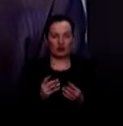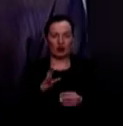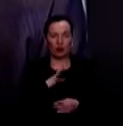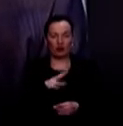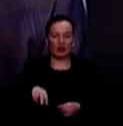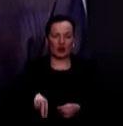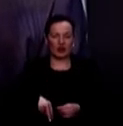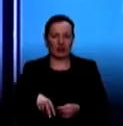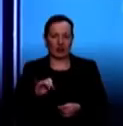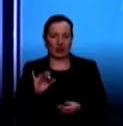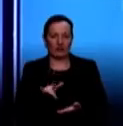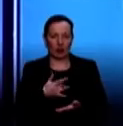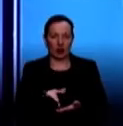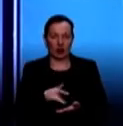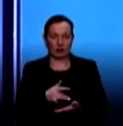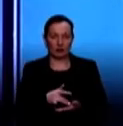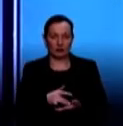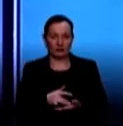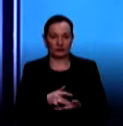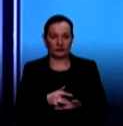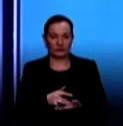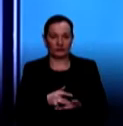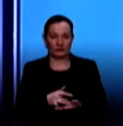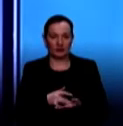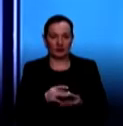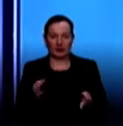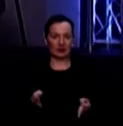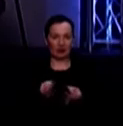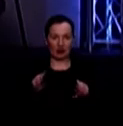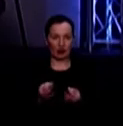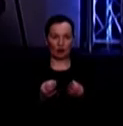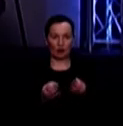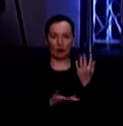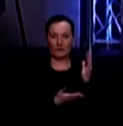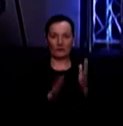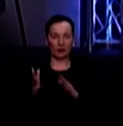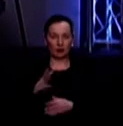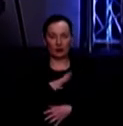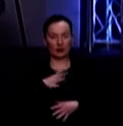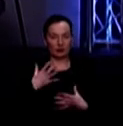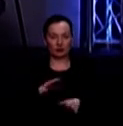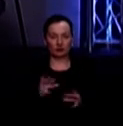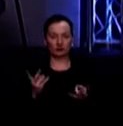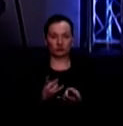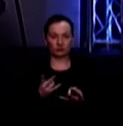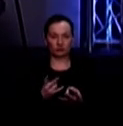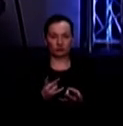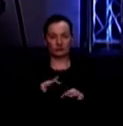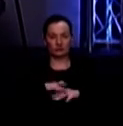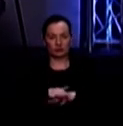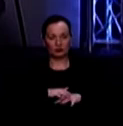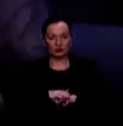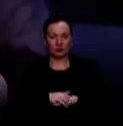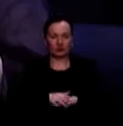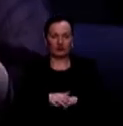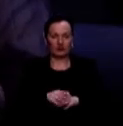Ніякого індустріального парку не було. Тобто, насправді, треба дуже багато обрахунків робити, прорахунків. Ну, якраз в цій стратегії ми індустріального парку